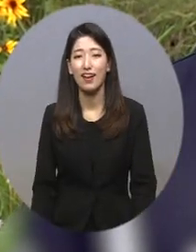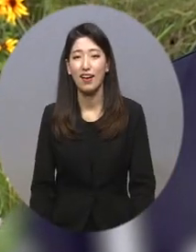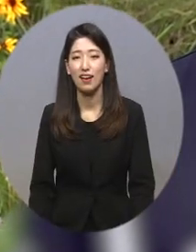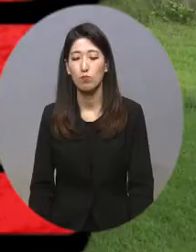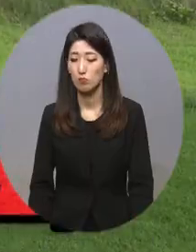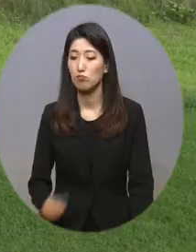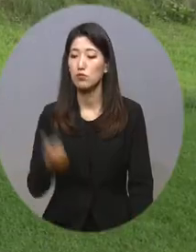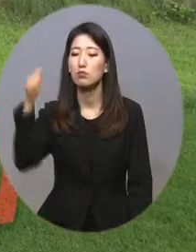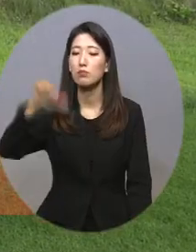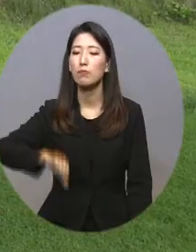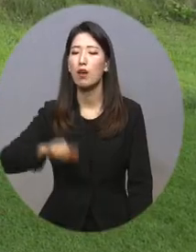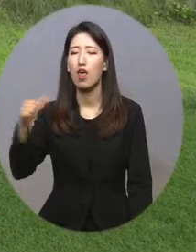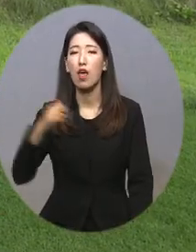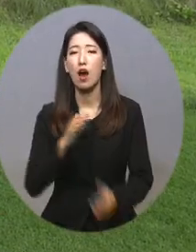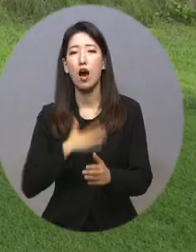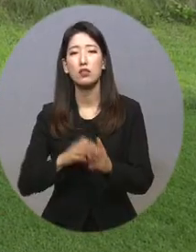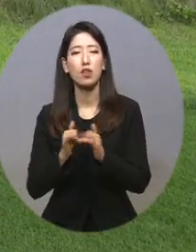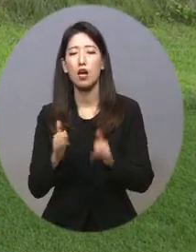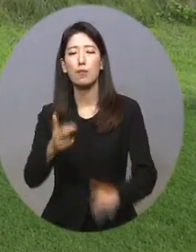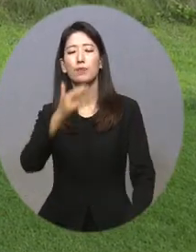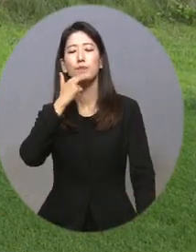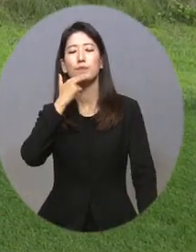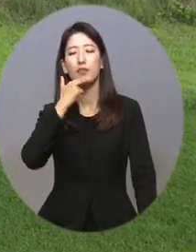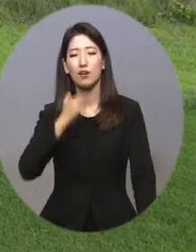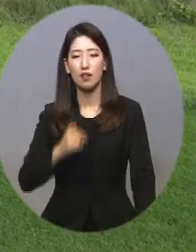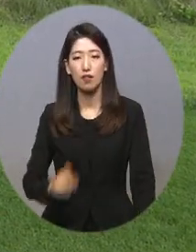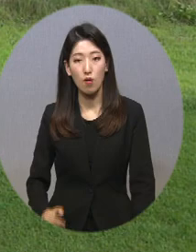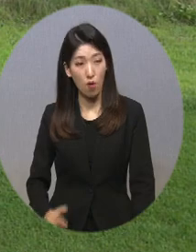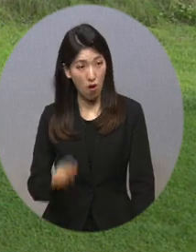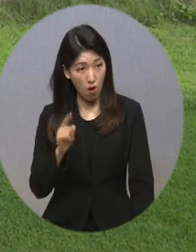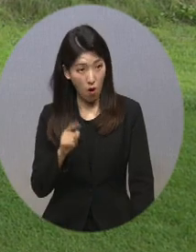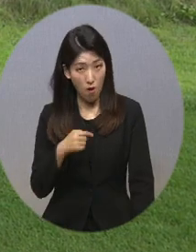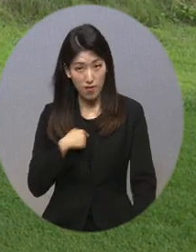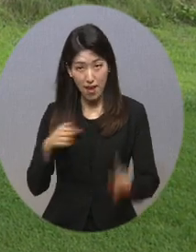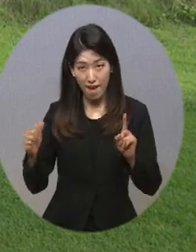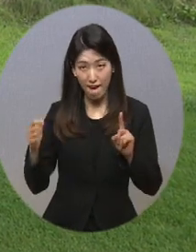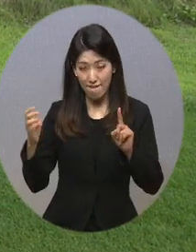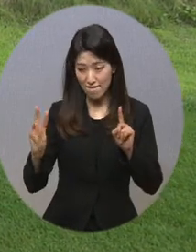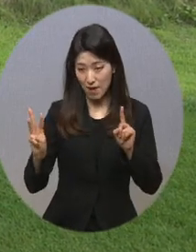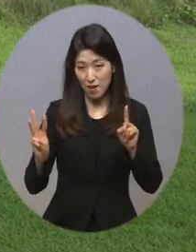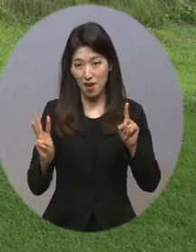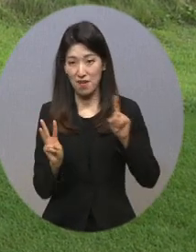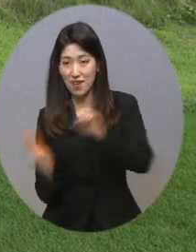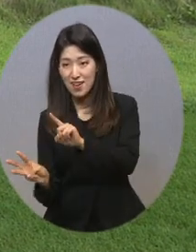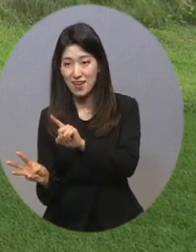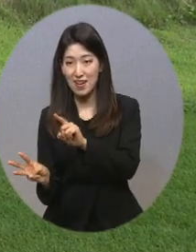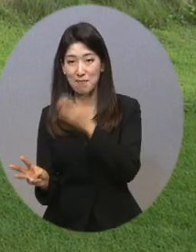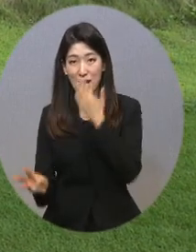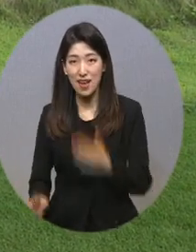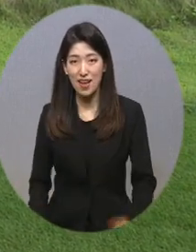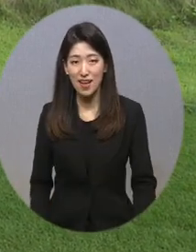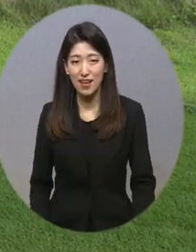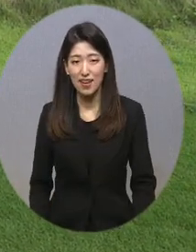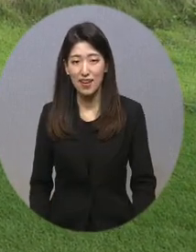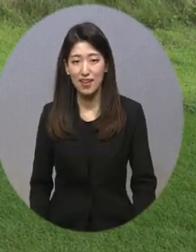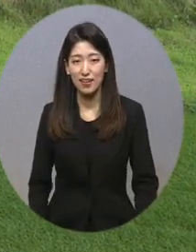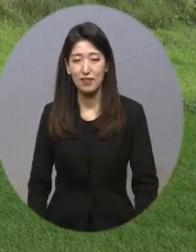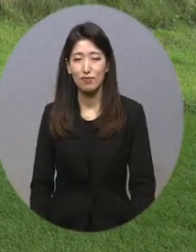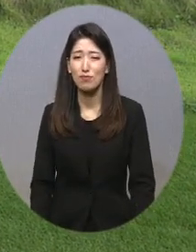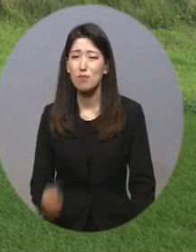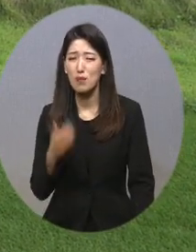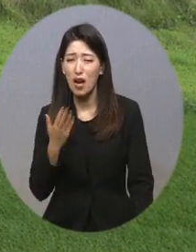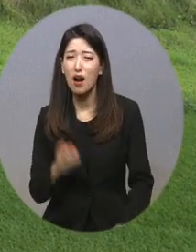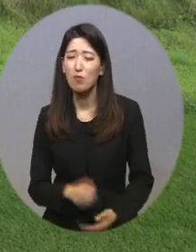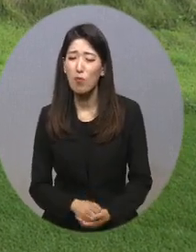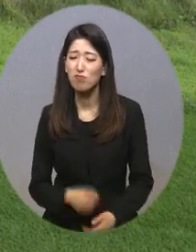승패의 지인이 어딨어. 오빠 한 시간 붙었어. 한번 눌러줘야 되겠네. 아, 눌러줘야 되겠네. 이렇게 요번에, 눌러줘야 되겠네. 이번에는 뭐 이글 아니면 버디